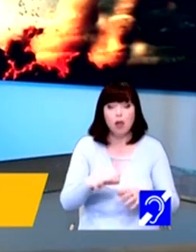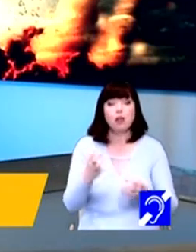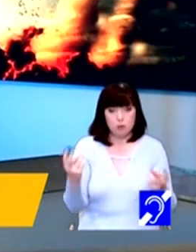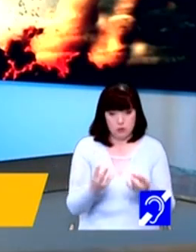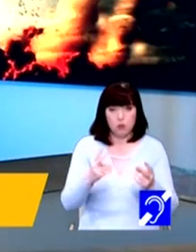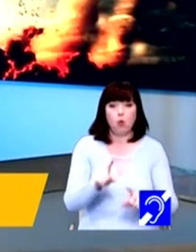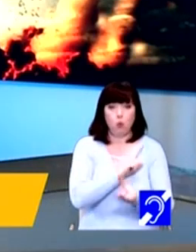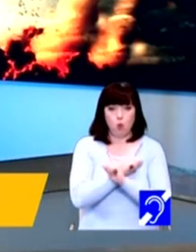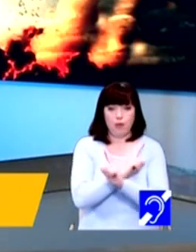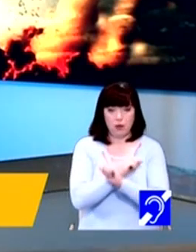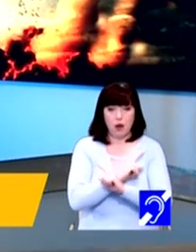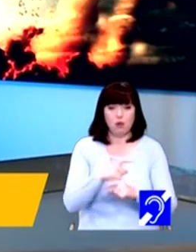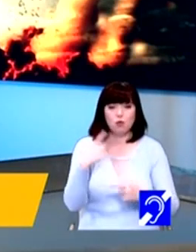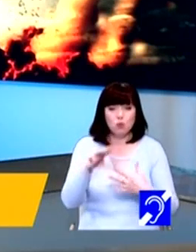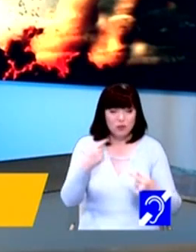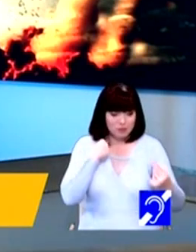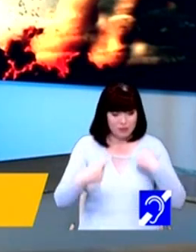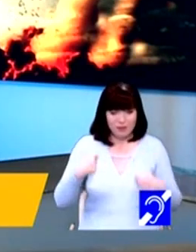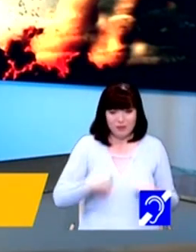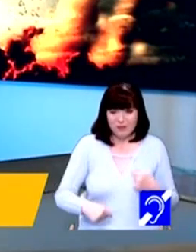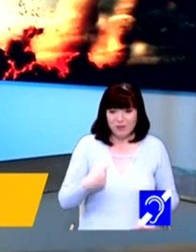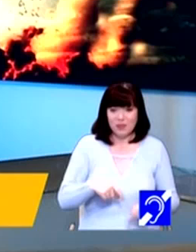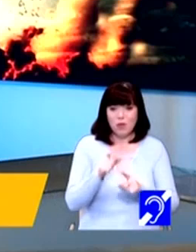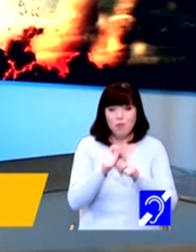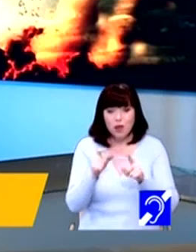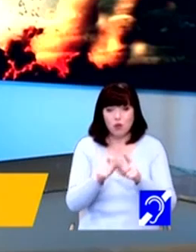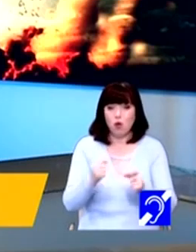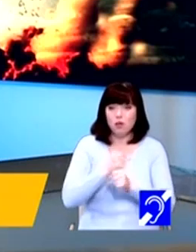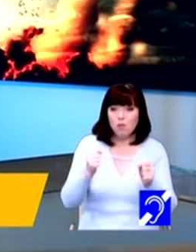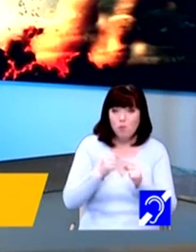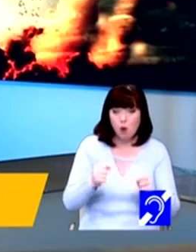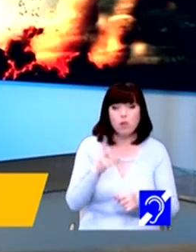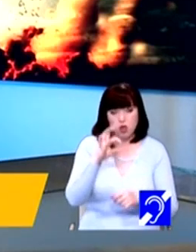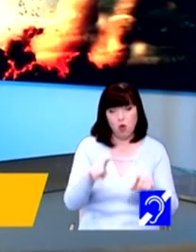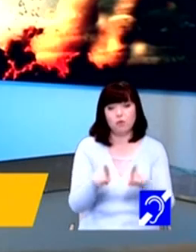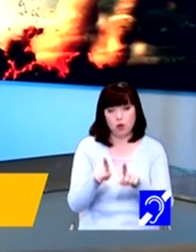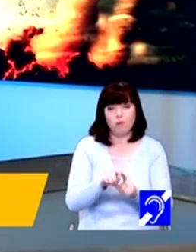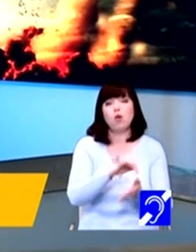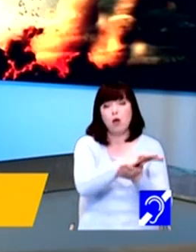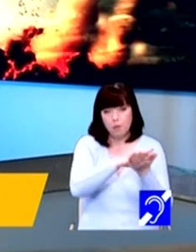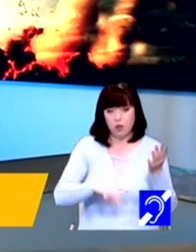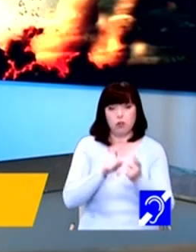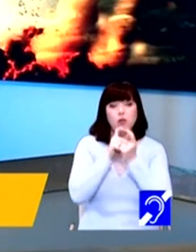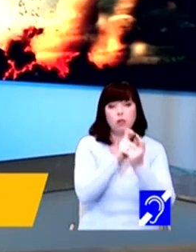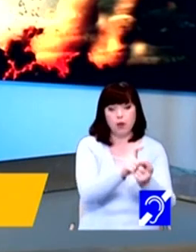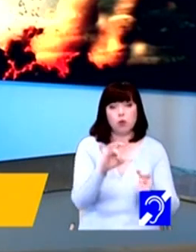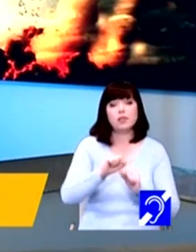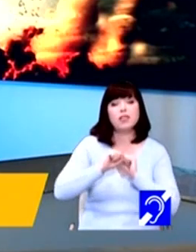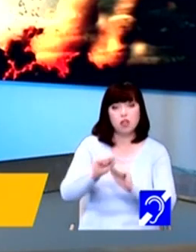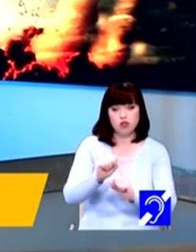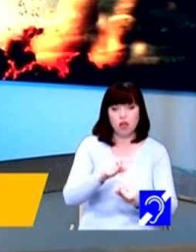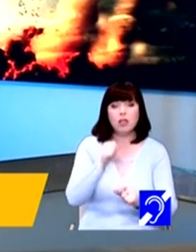moară, ciuruiți de gloanțe și bombe ale Federației Ruse. Chiar și așa, ucrainenii continuă lupta și își apără